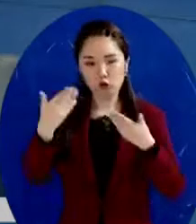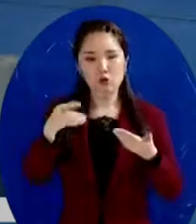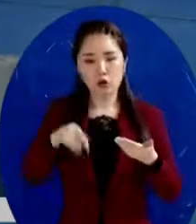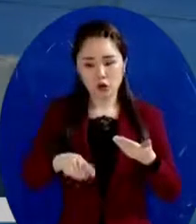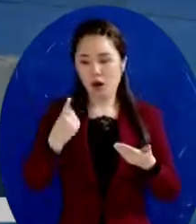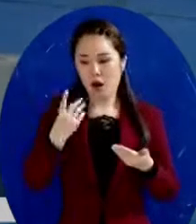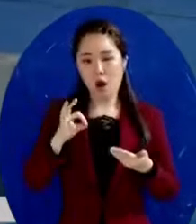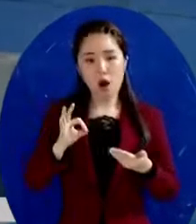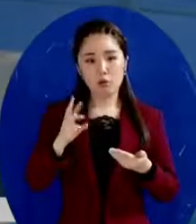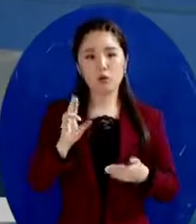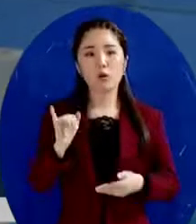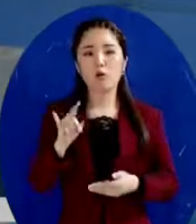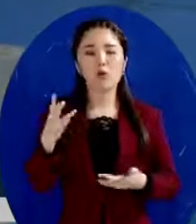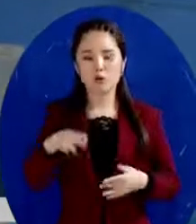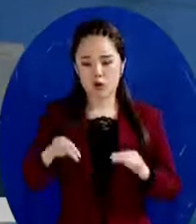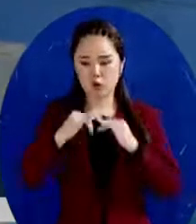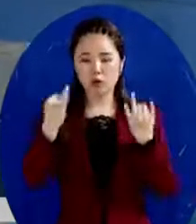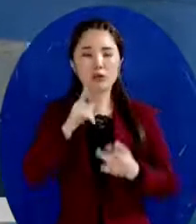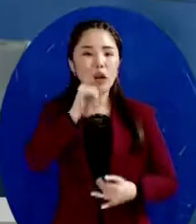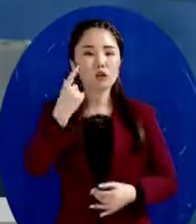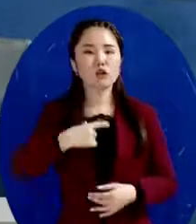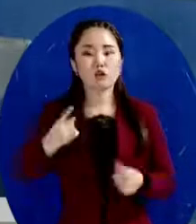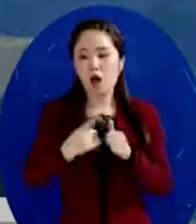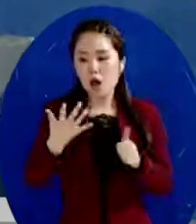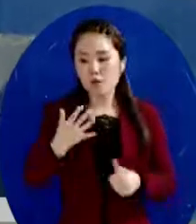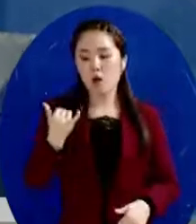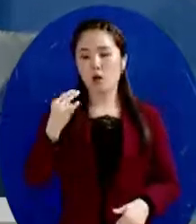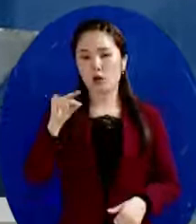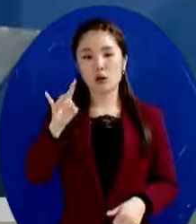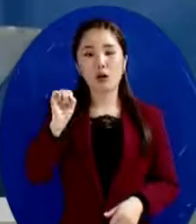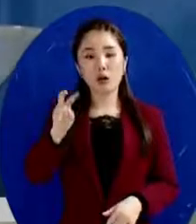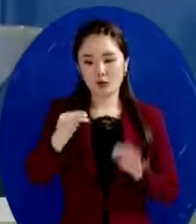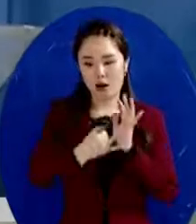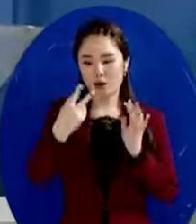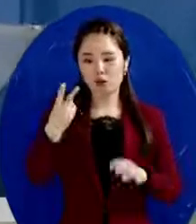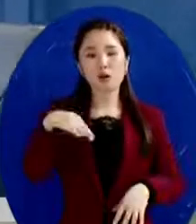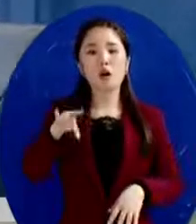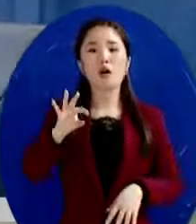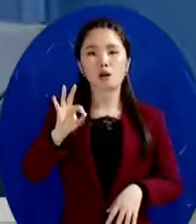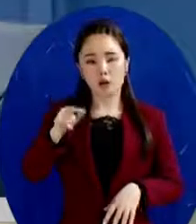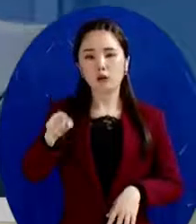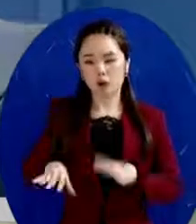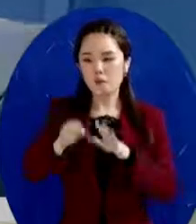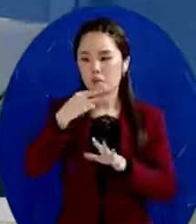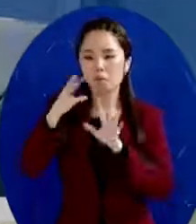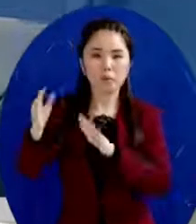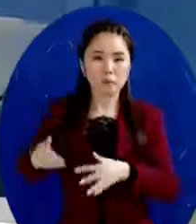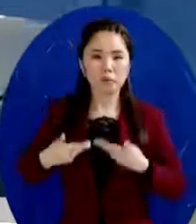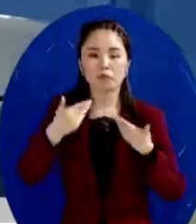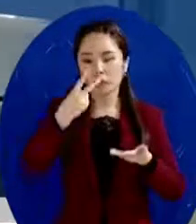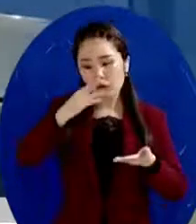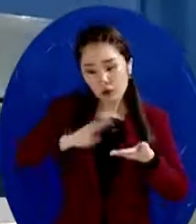байгаа. 10 дахь цувралаараа бид парламентын залуу гишүүдийн нэг болох улсын хурлын 72 дугаар тойргоос сонгогдсон улсын хурлын гишүүн Ням